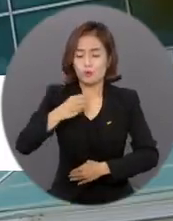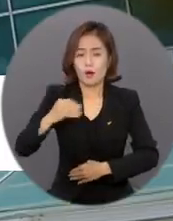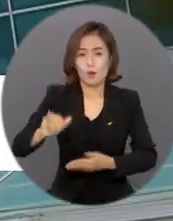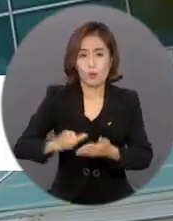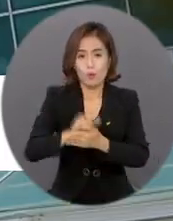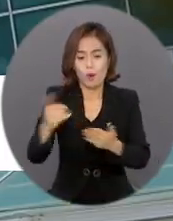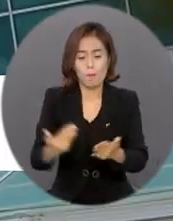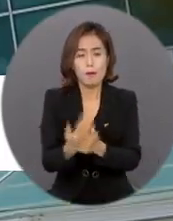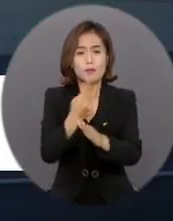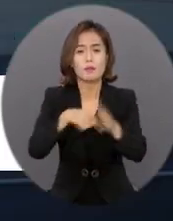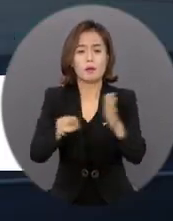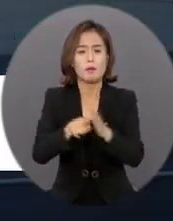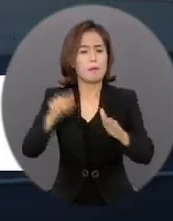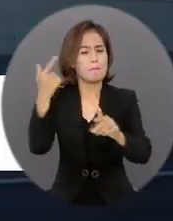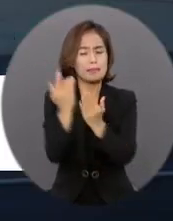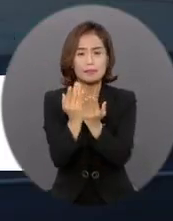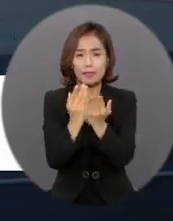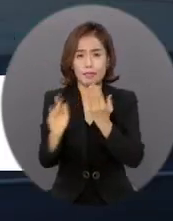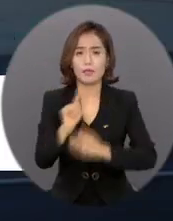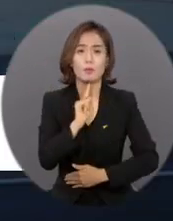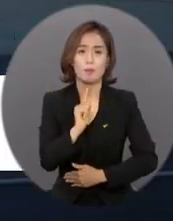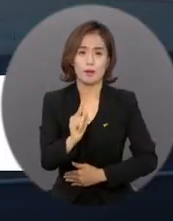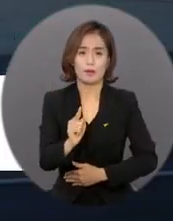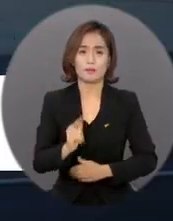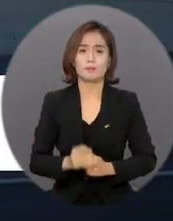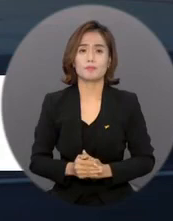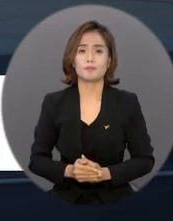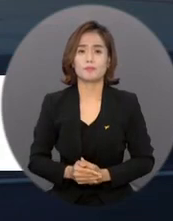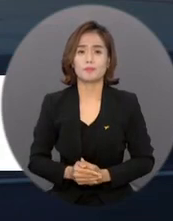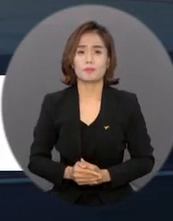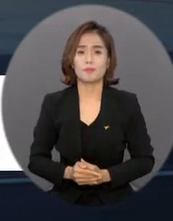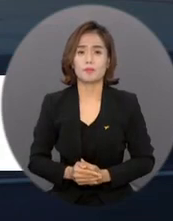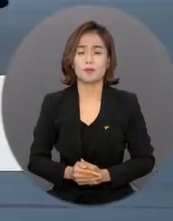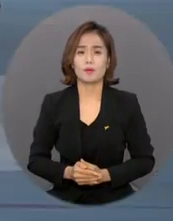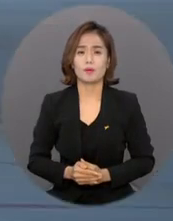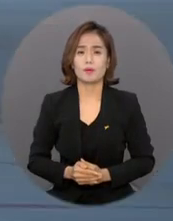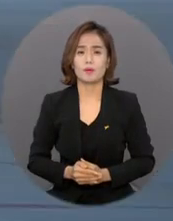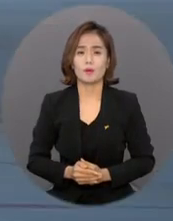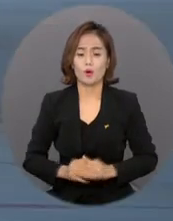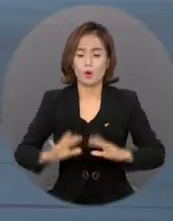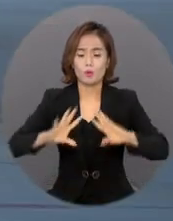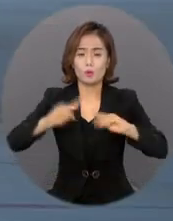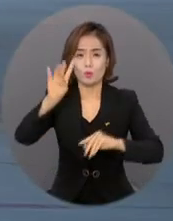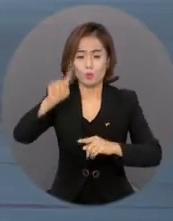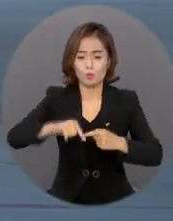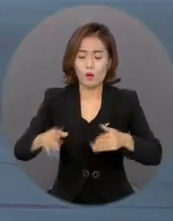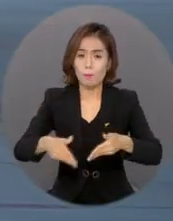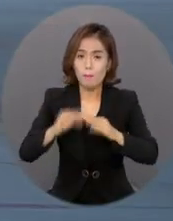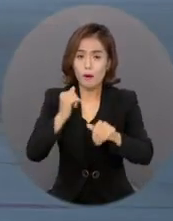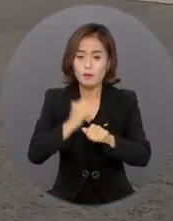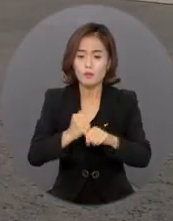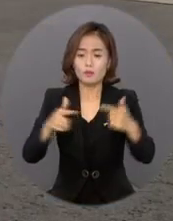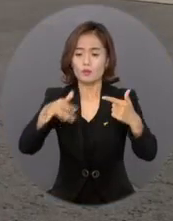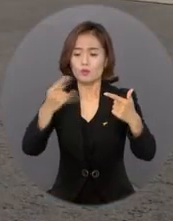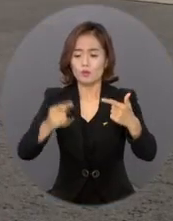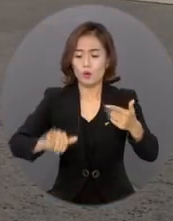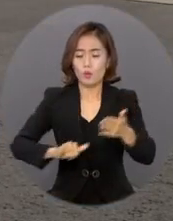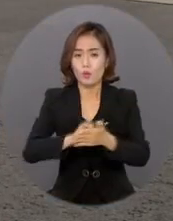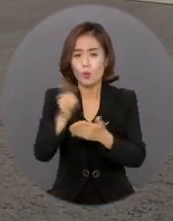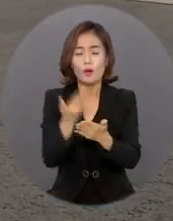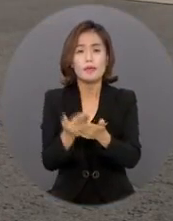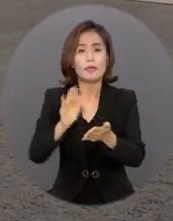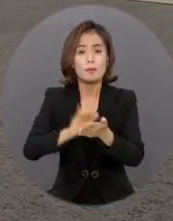활성화 협약서와 정면으로 배치된다고 주장했습니다. 한편 국토부가 수립 중인 제6차